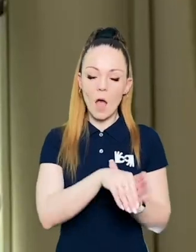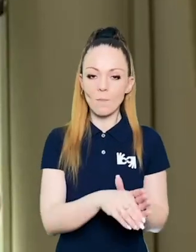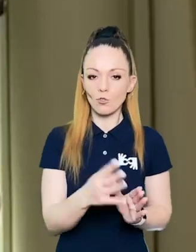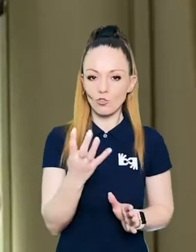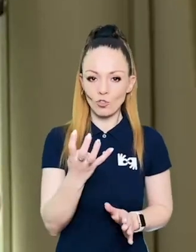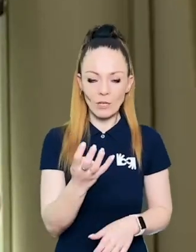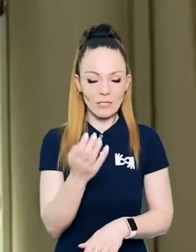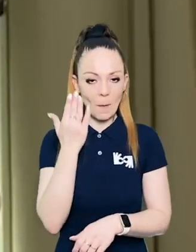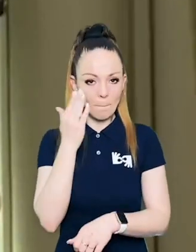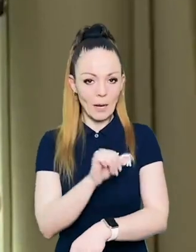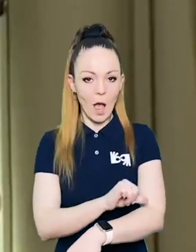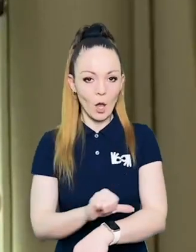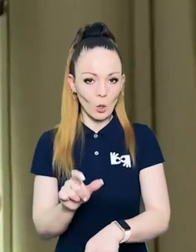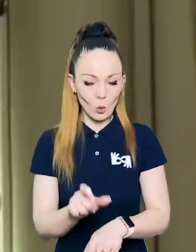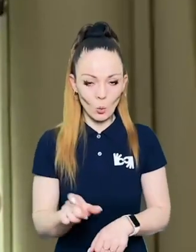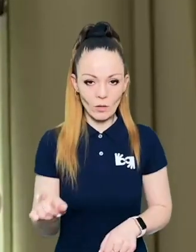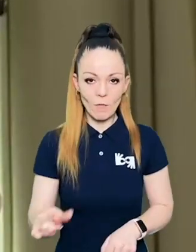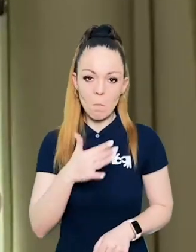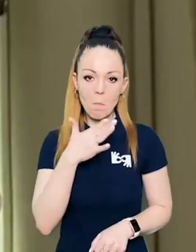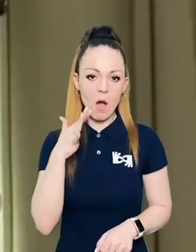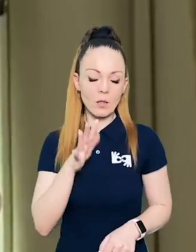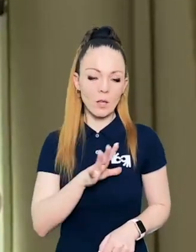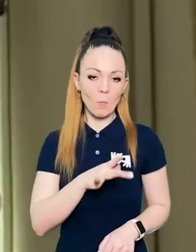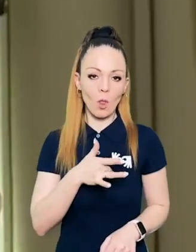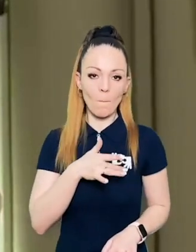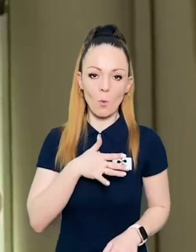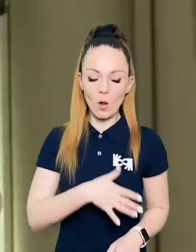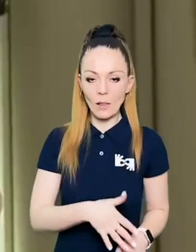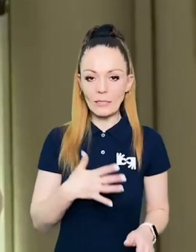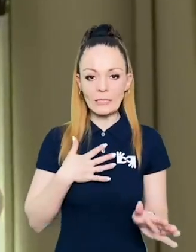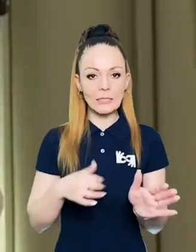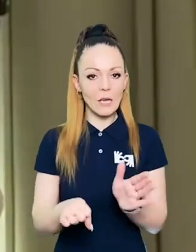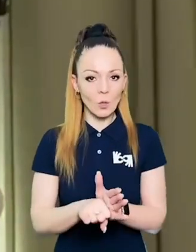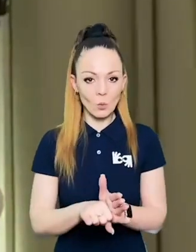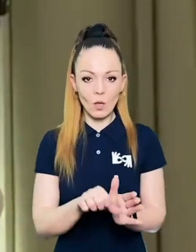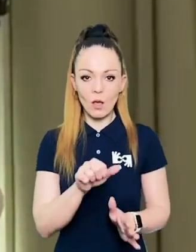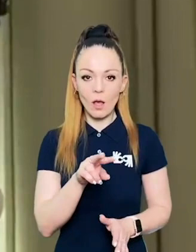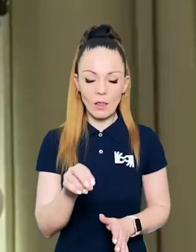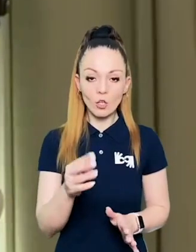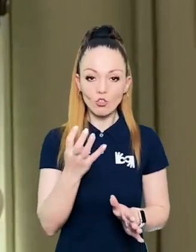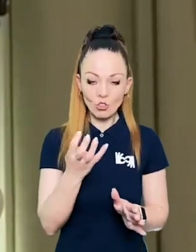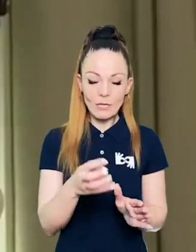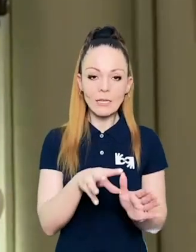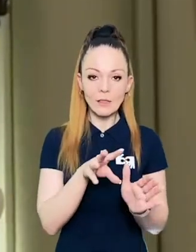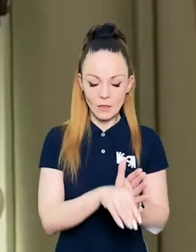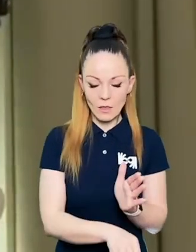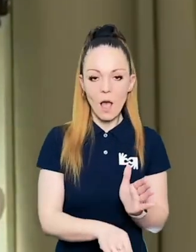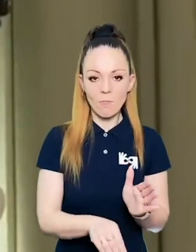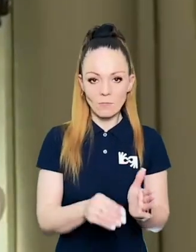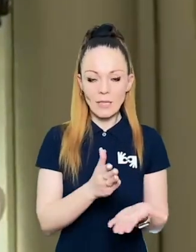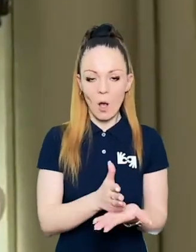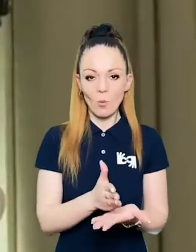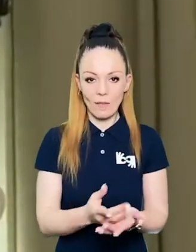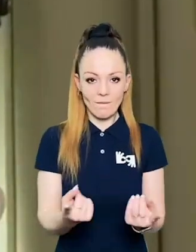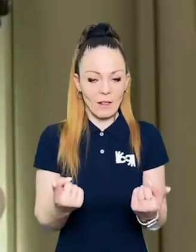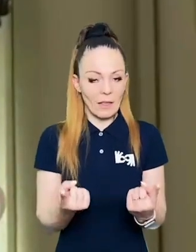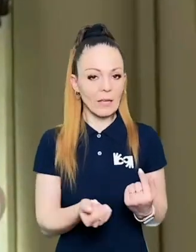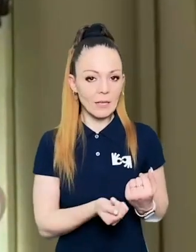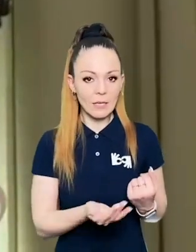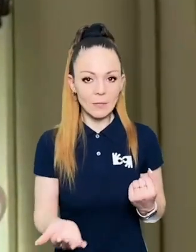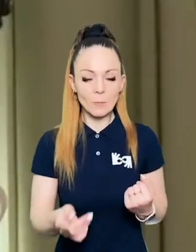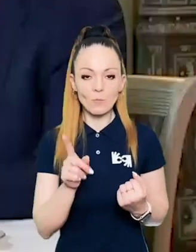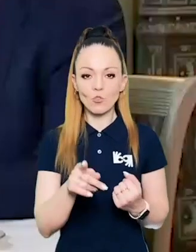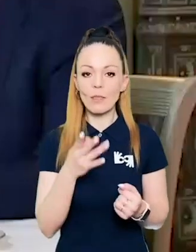400 прикордонників, багато було поранено, загинули, але 400. Там знаходилася велика